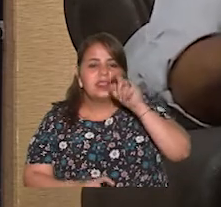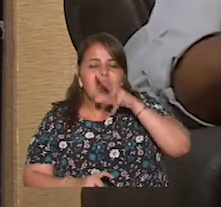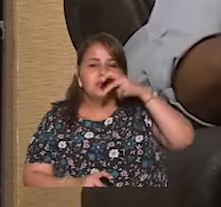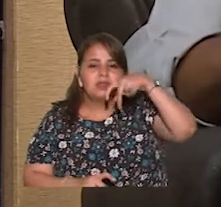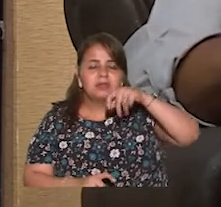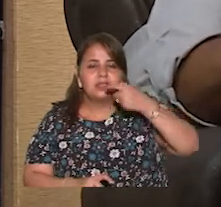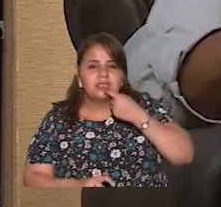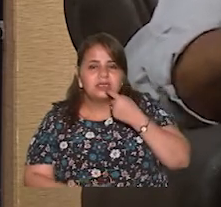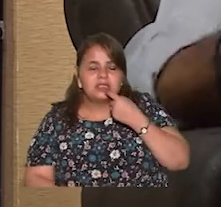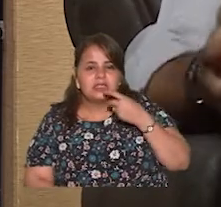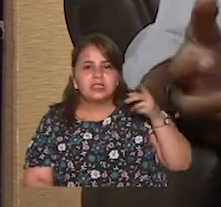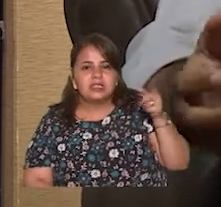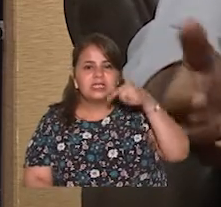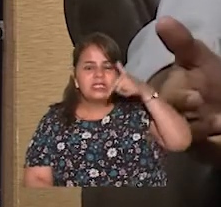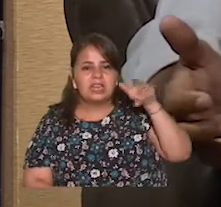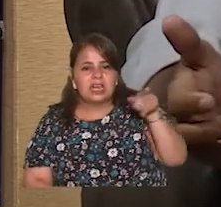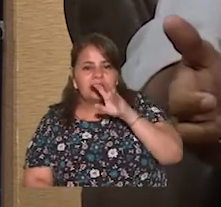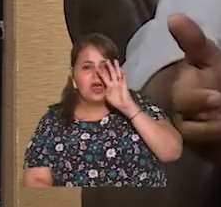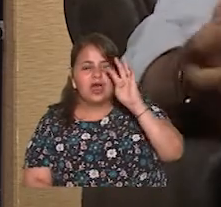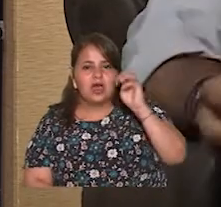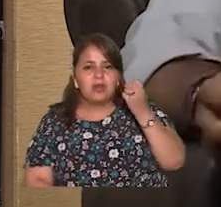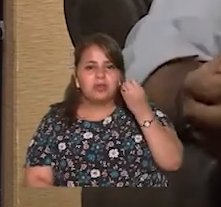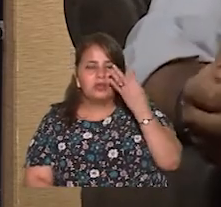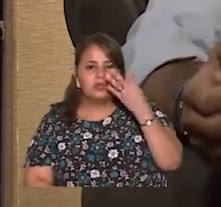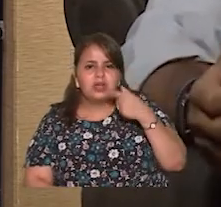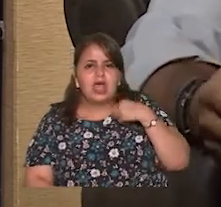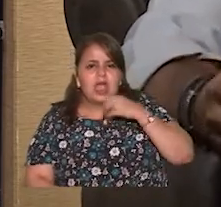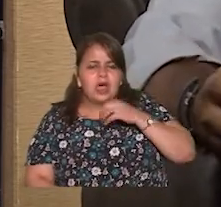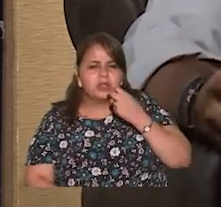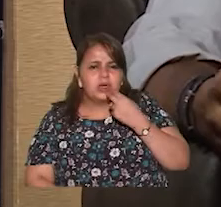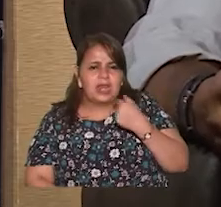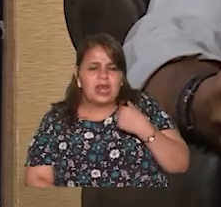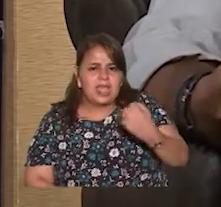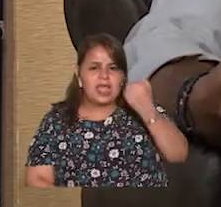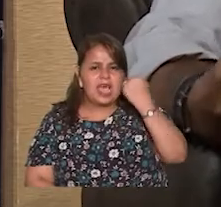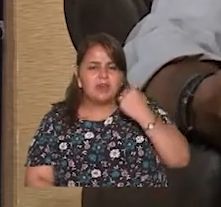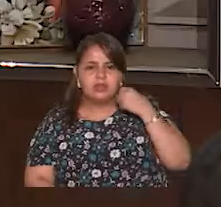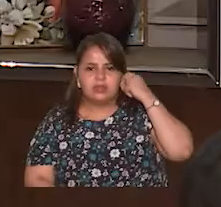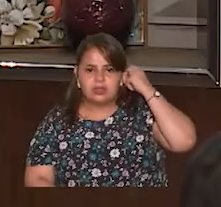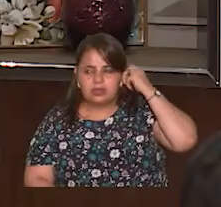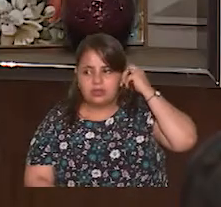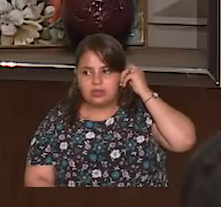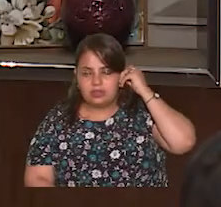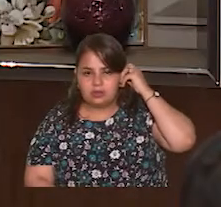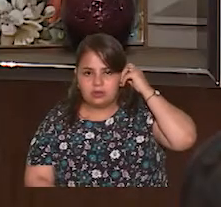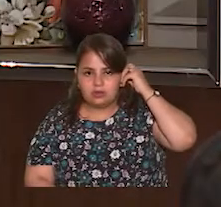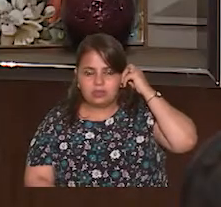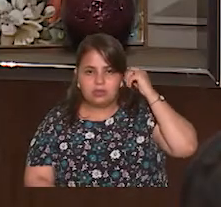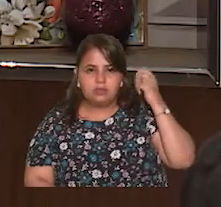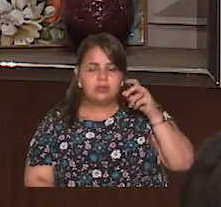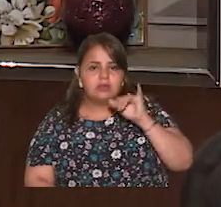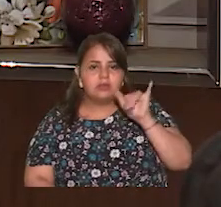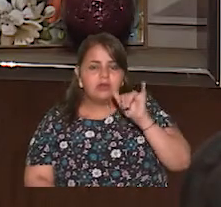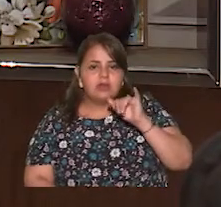لحد 14 أنا عايز توكيد ذكوري، عايز ولد يقول لي ان انا جامد، انا عايز ولد يقول لي ان انا جميل، يرسخ عندي